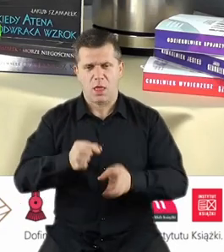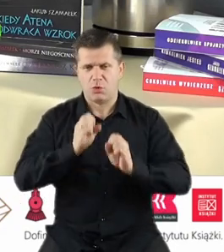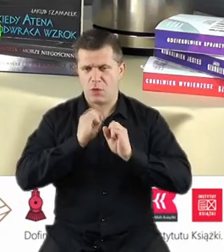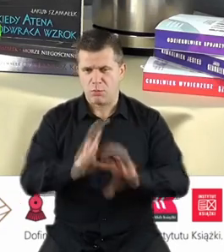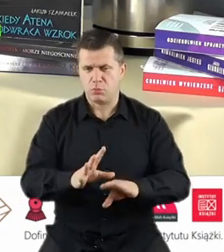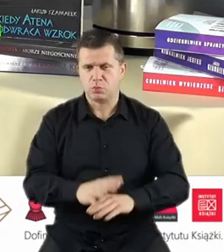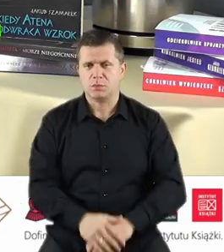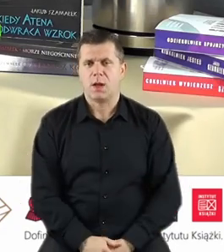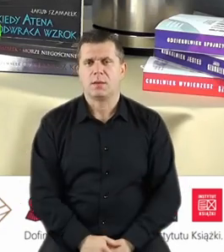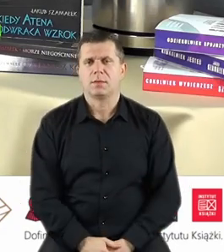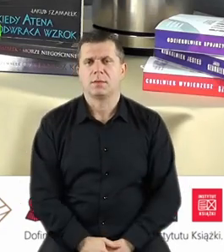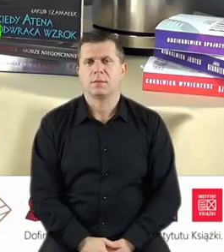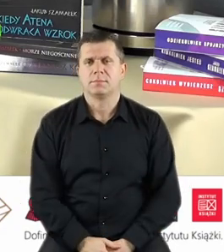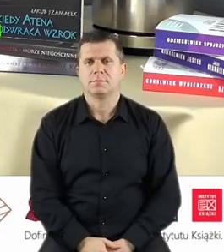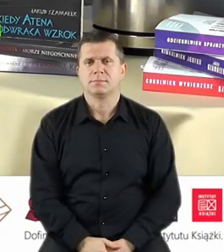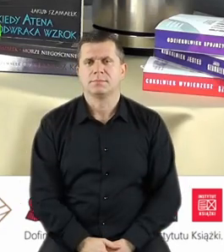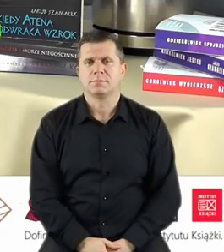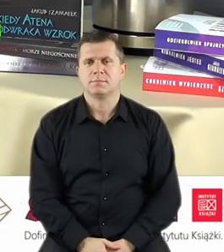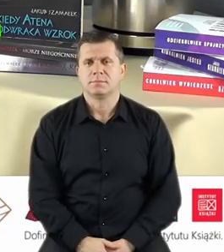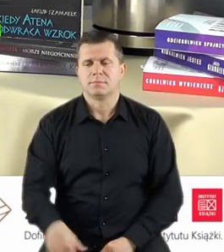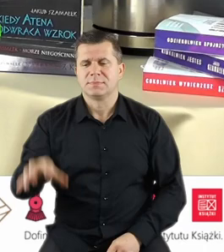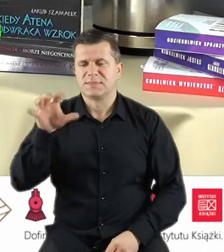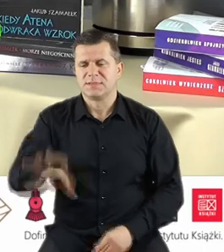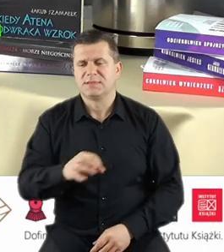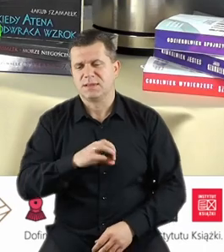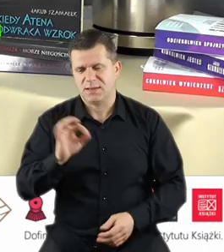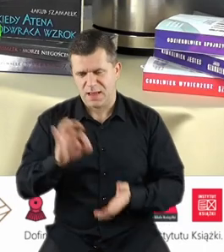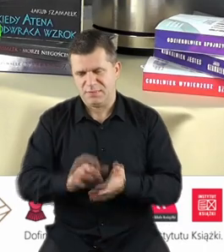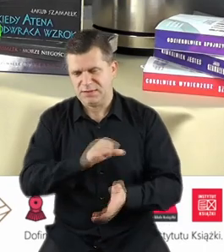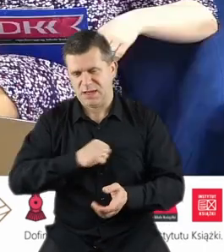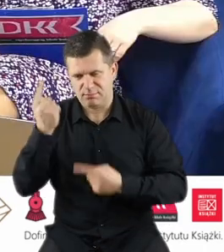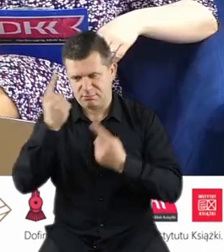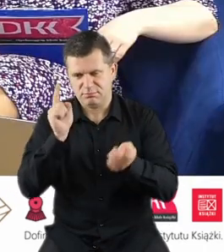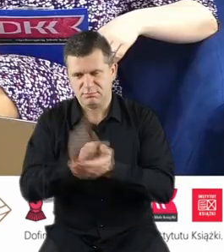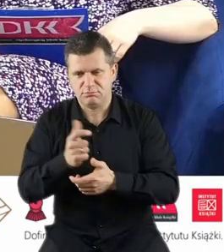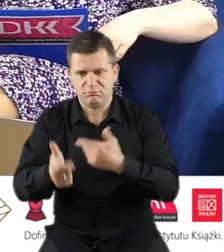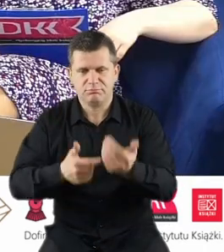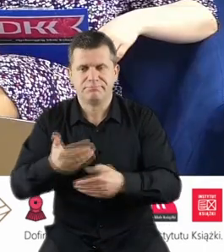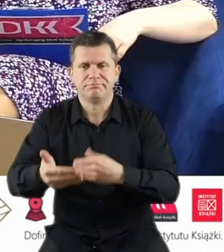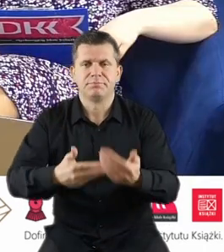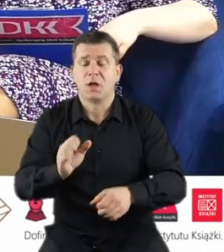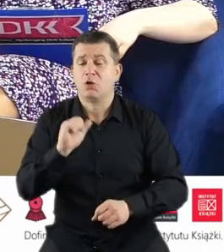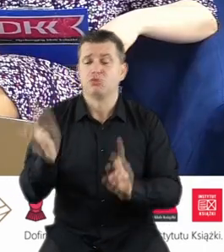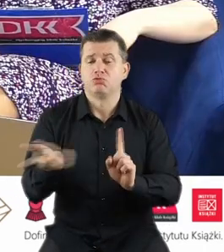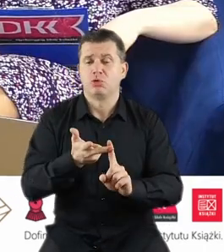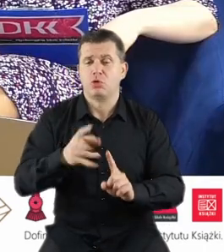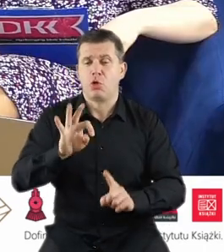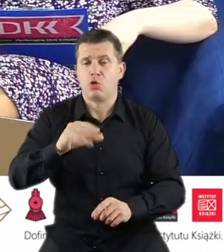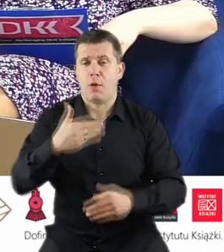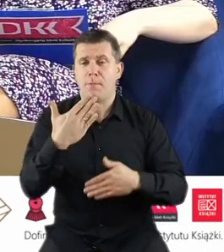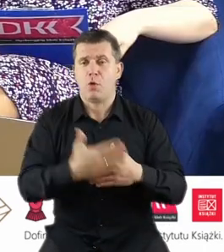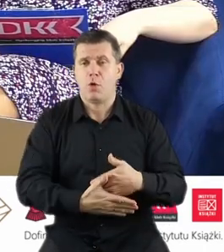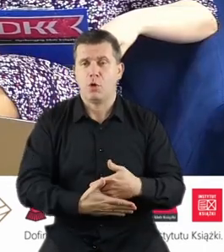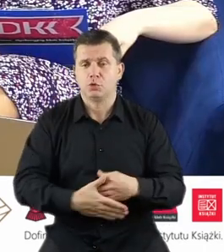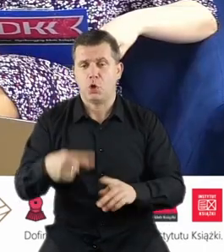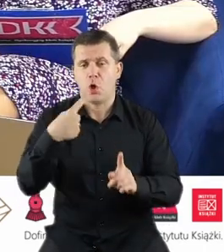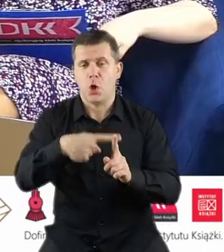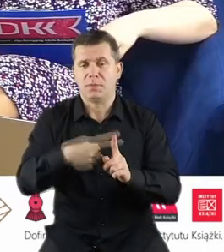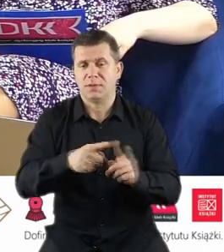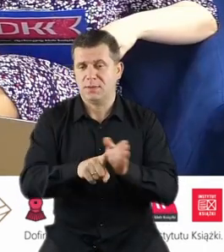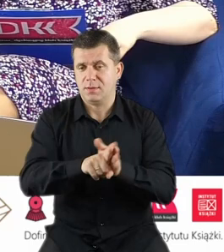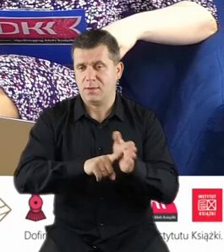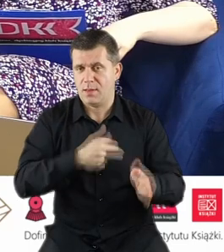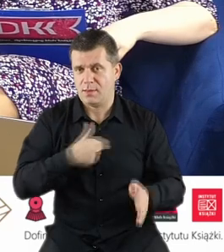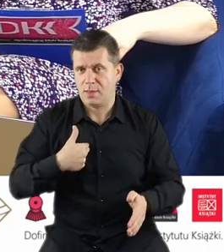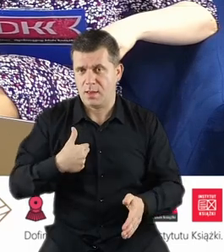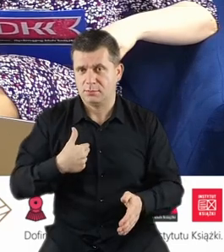sobie tutaj sektor prywatny sam wyciągnie wnioski. Poradzi sobie. Tak. Ale trzeci tom kończy się optymistycznie dla nas, pesymistycznie